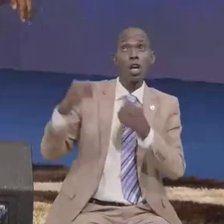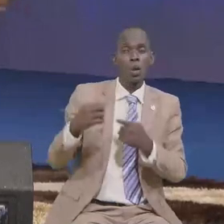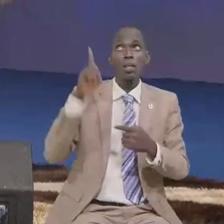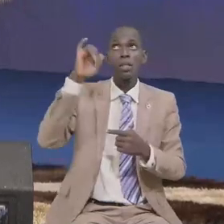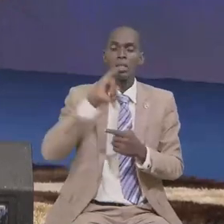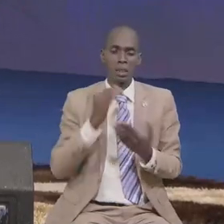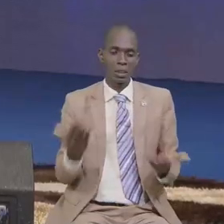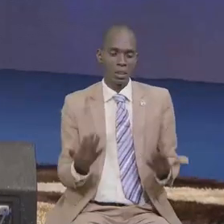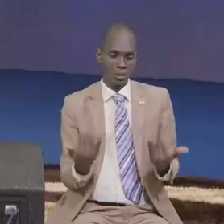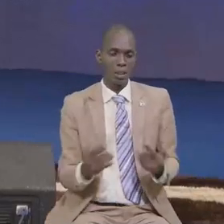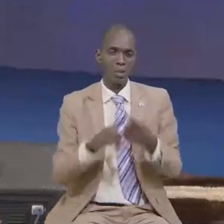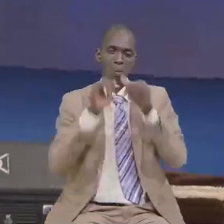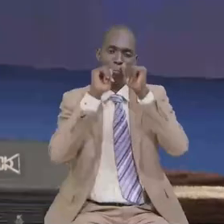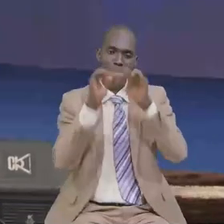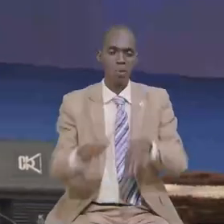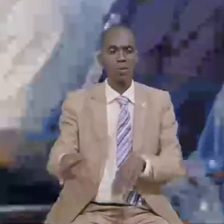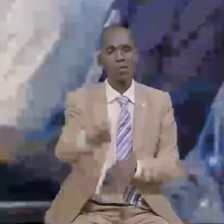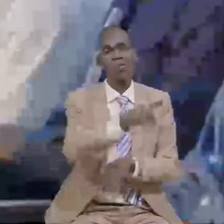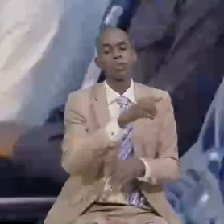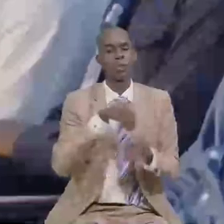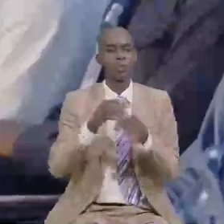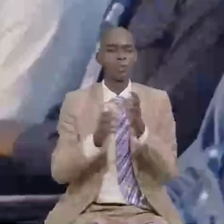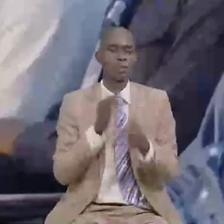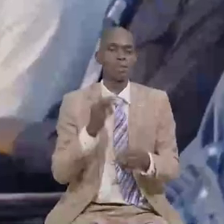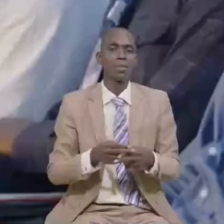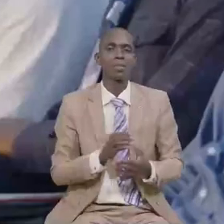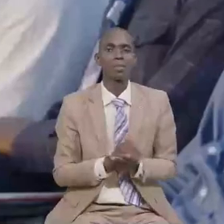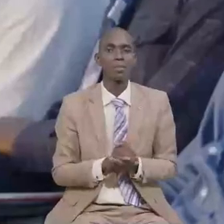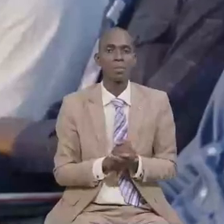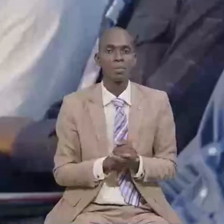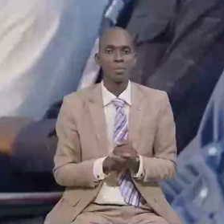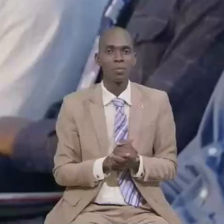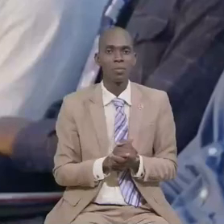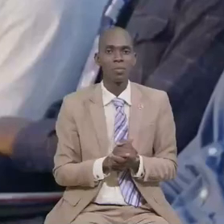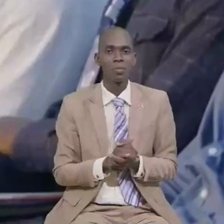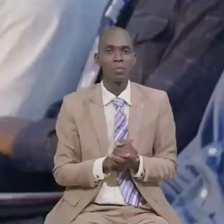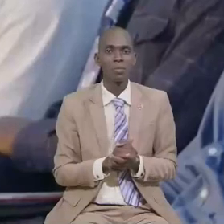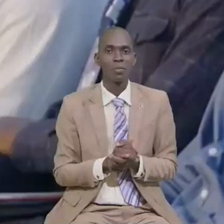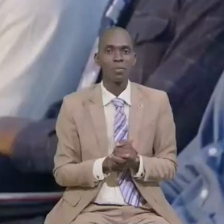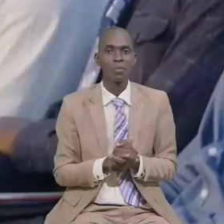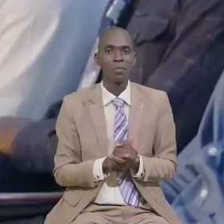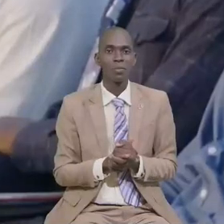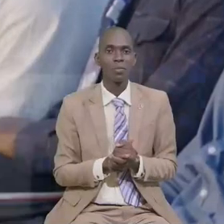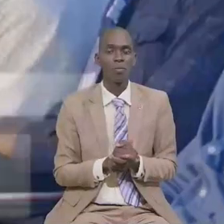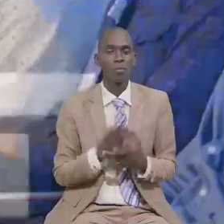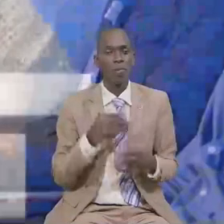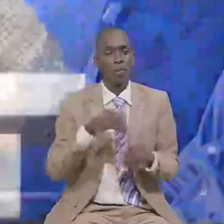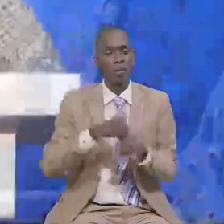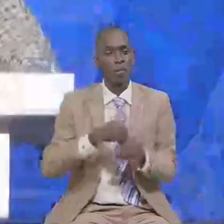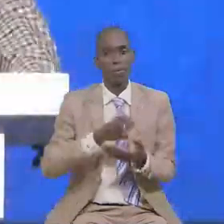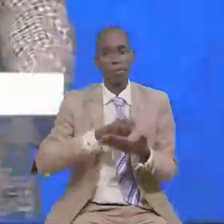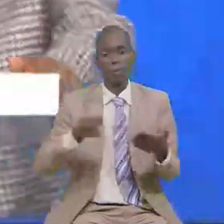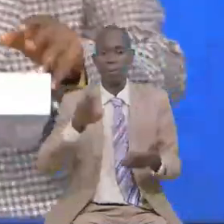les nations. Et il est venu ce jour pour vous bénir et pour vous sauver. Et le verset 12.